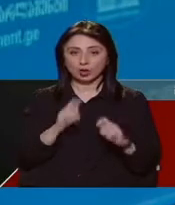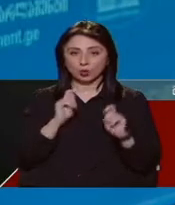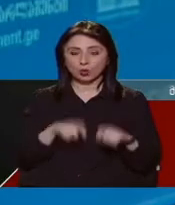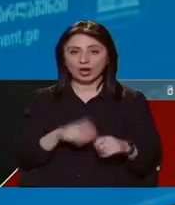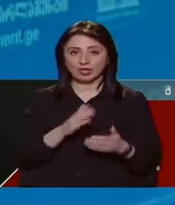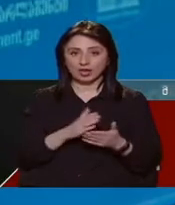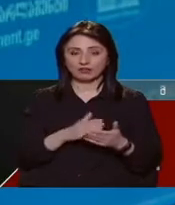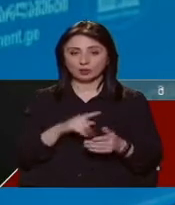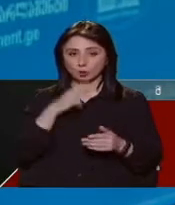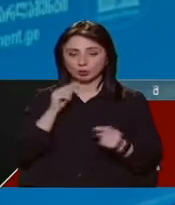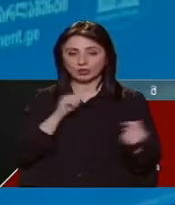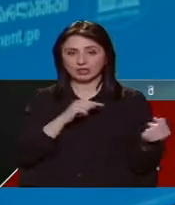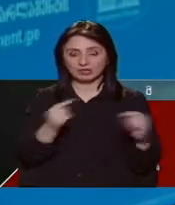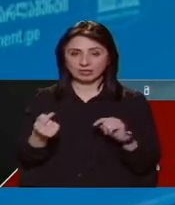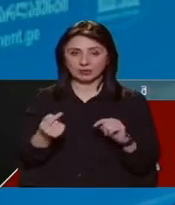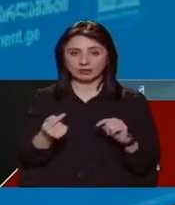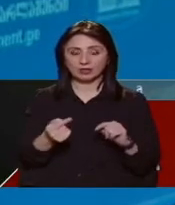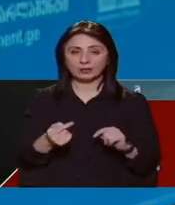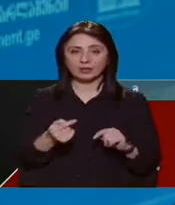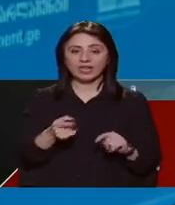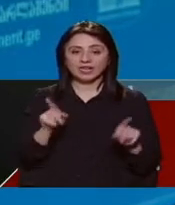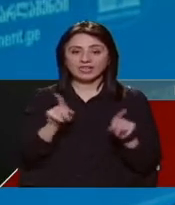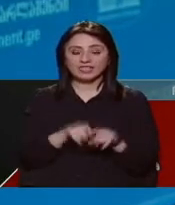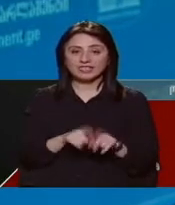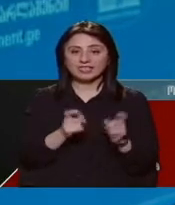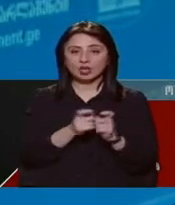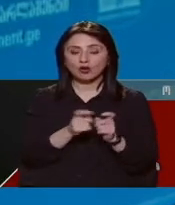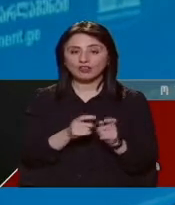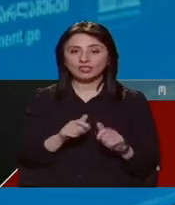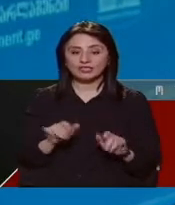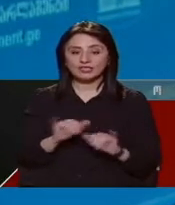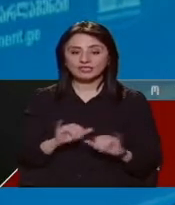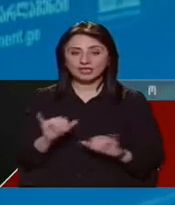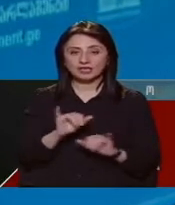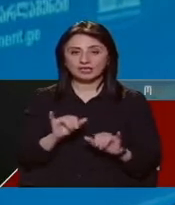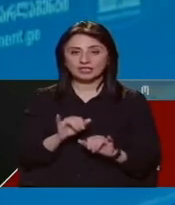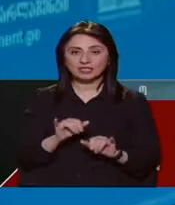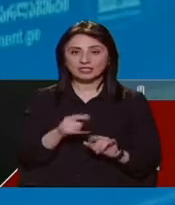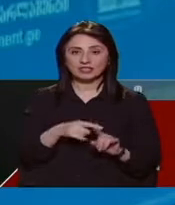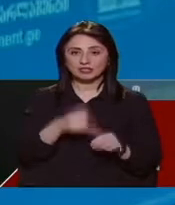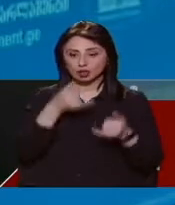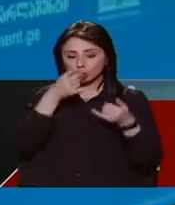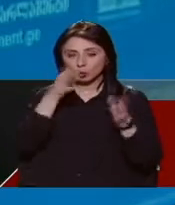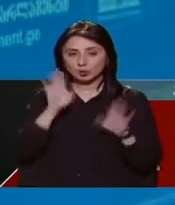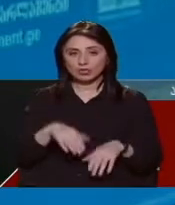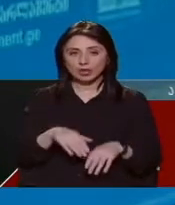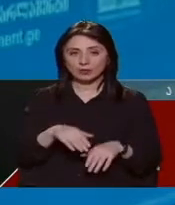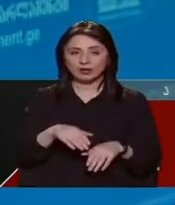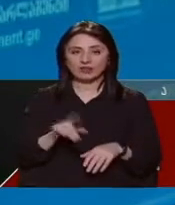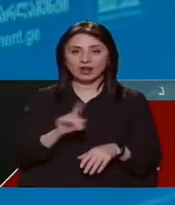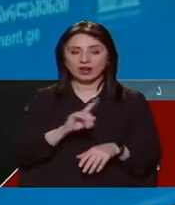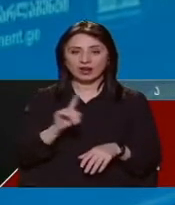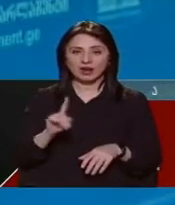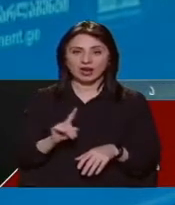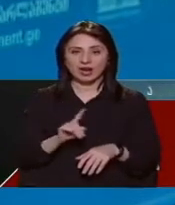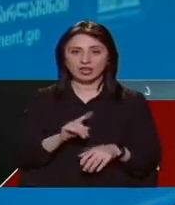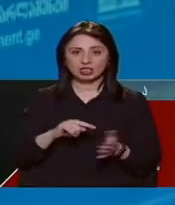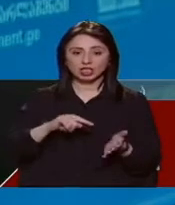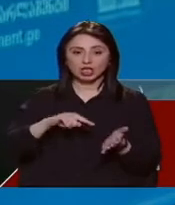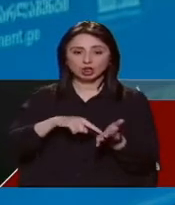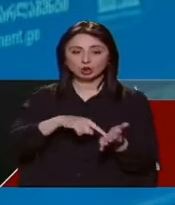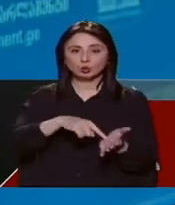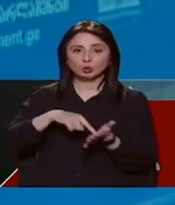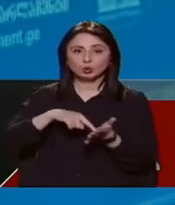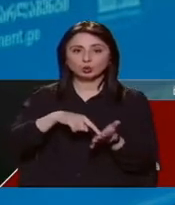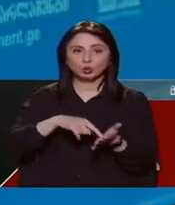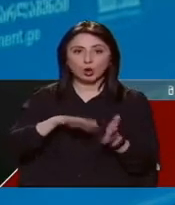უკრაინა იმყოფება რუსეთის წინააღმდეგ, ისეთი კონფლიქტია, სადაც თითქმის შეუძლებელია, რომ რაღაცნაირი შუაშისტური